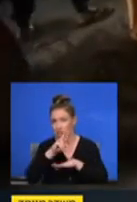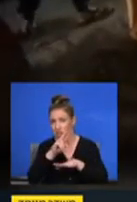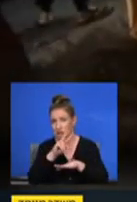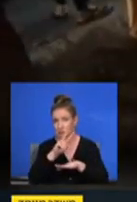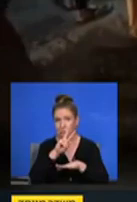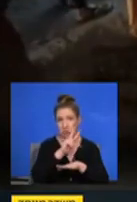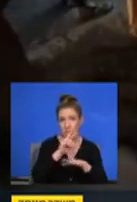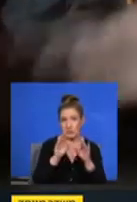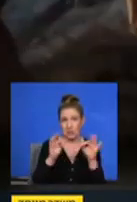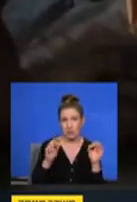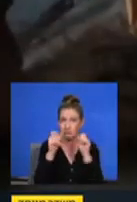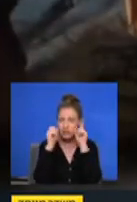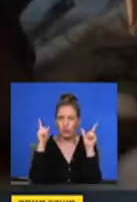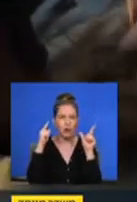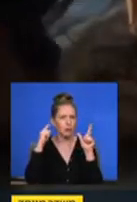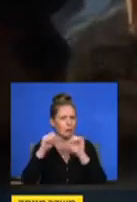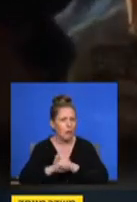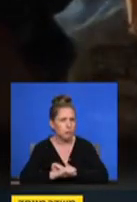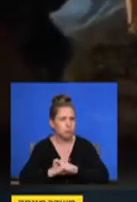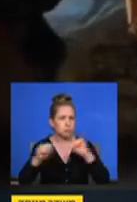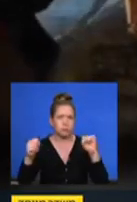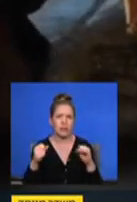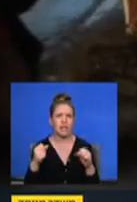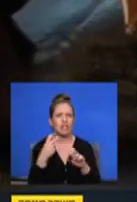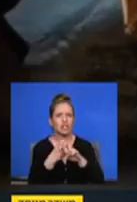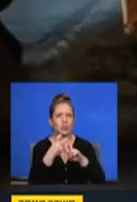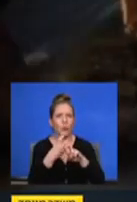انفجار ضخم ولا هو كل الكزاز وكل الشبابيك طاير كله علينا